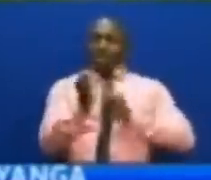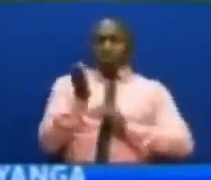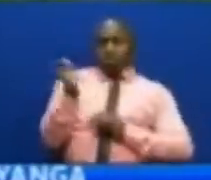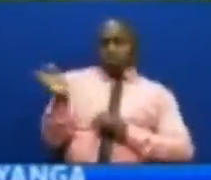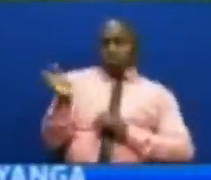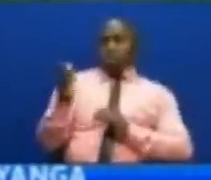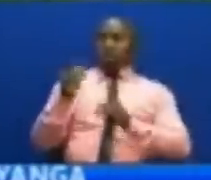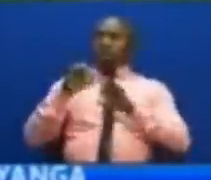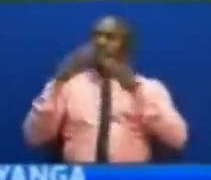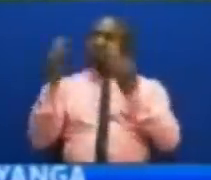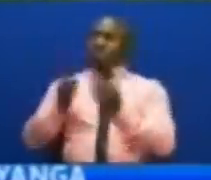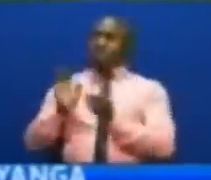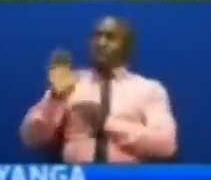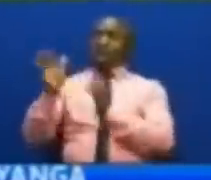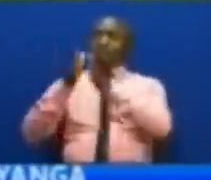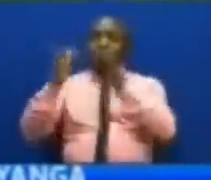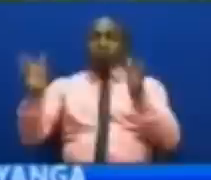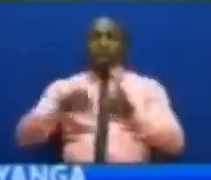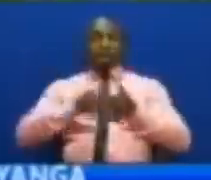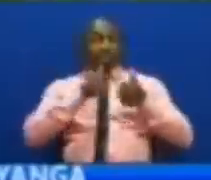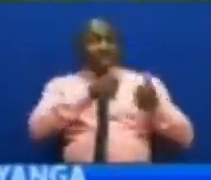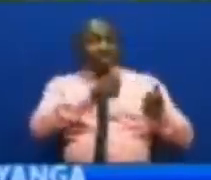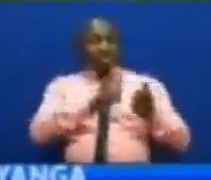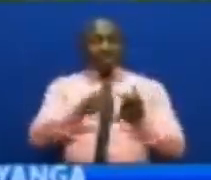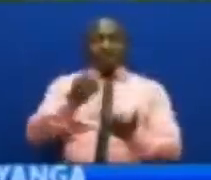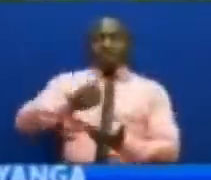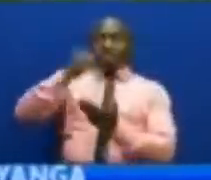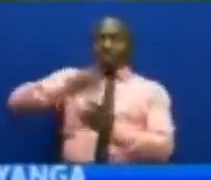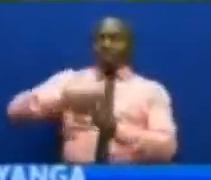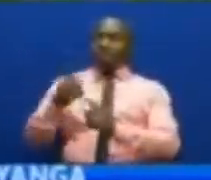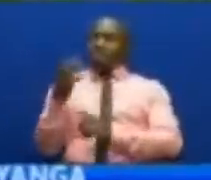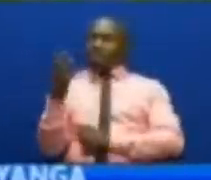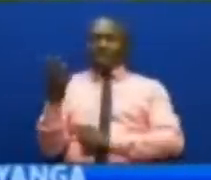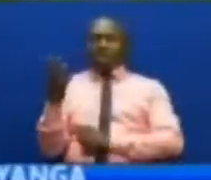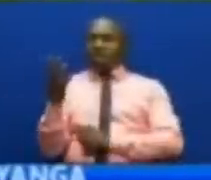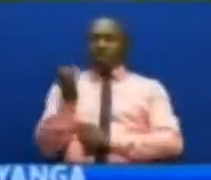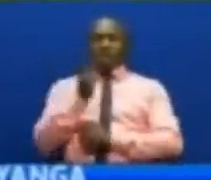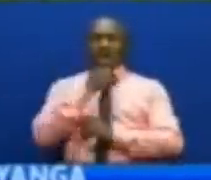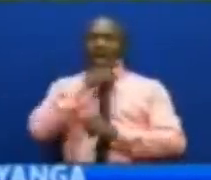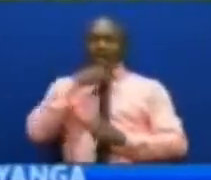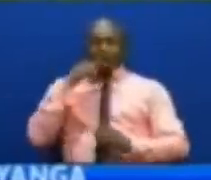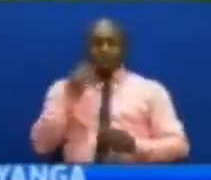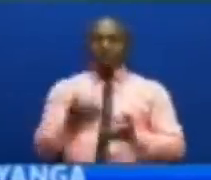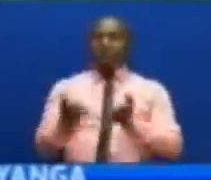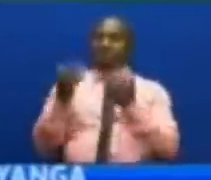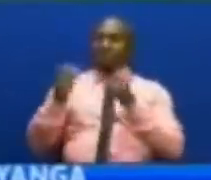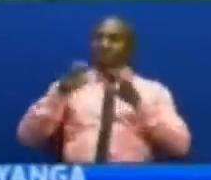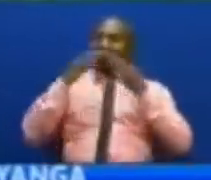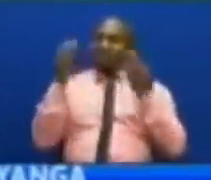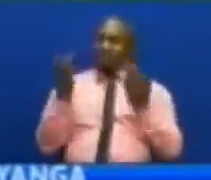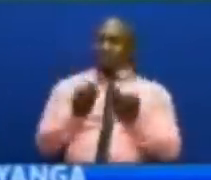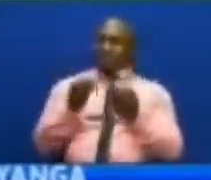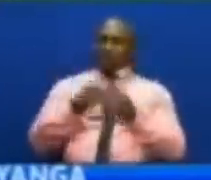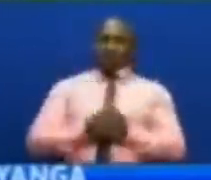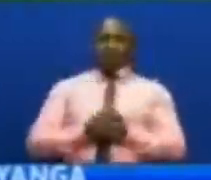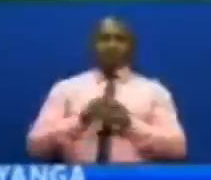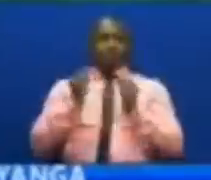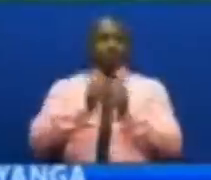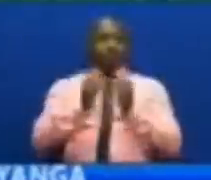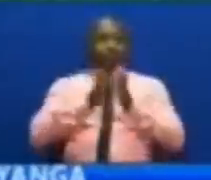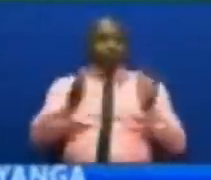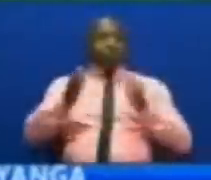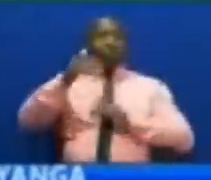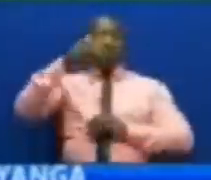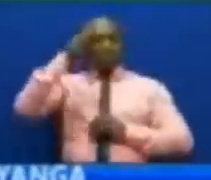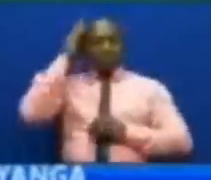familia kubwa inayomtegemea. Sasa kilo 560 haiwezi kukidhi mahitaji ya familia. Jambo kubwa ni serikali kutupia